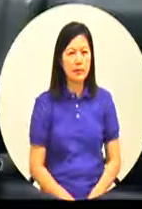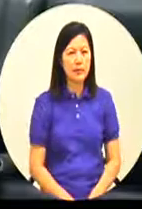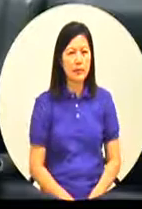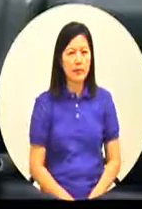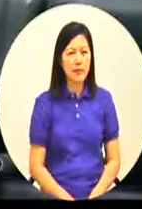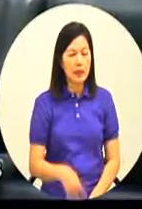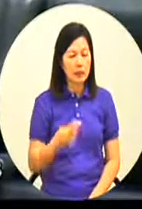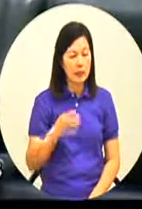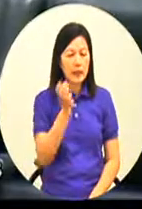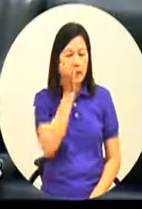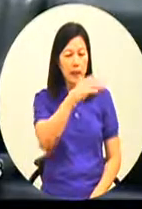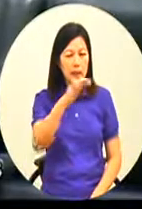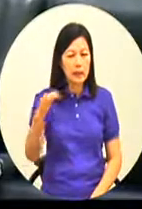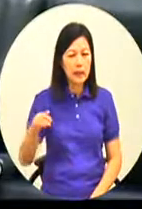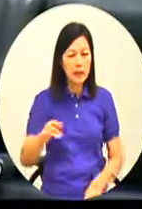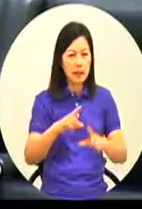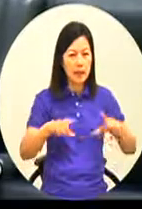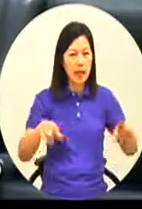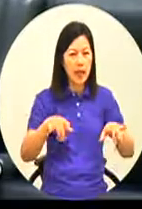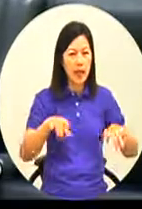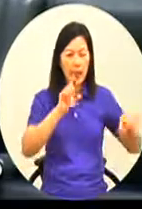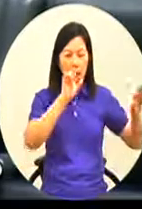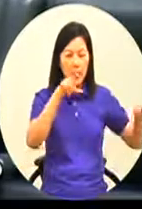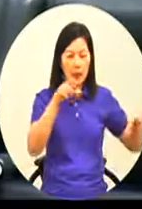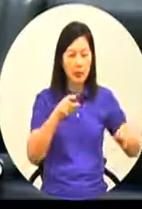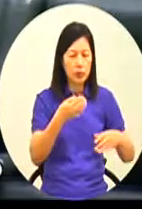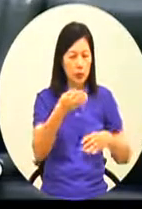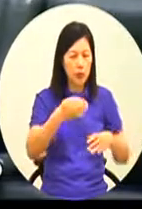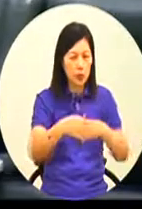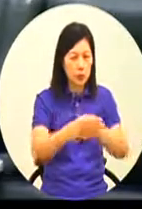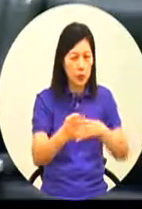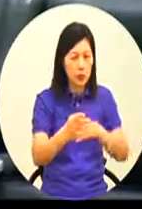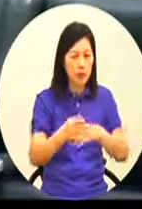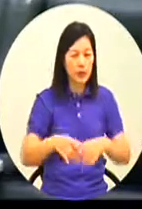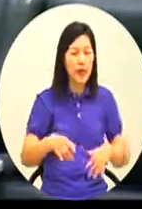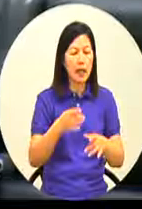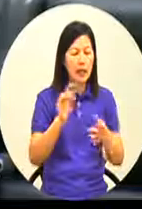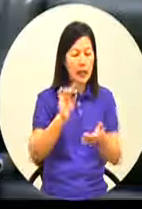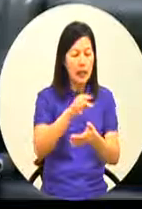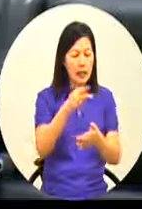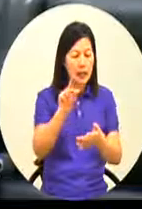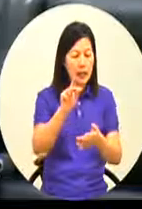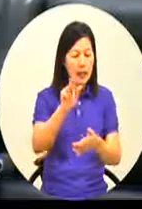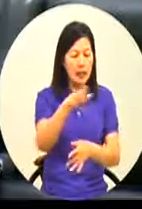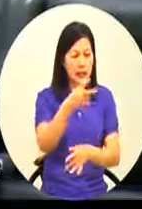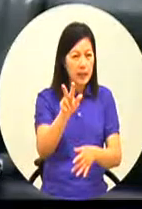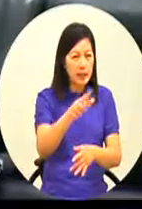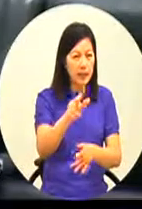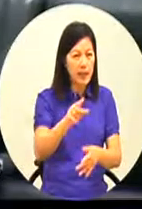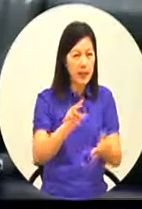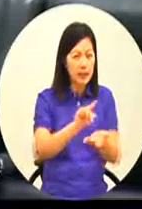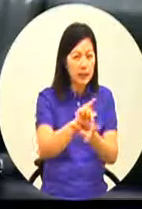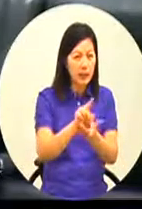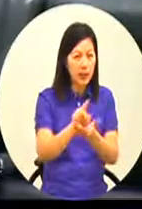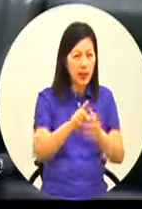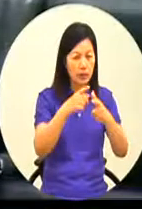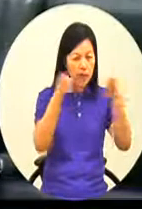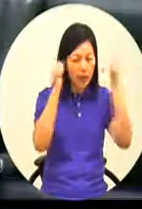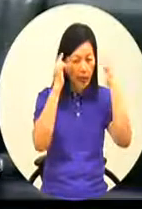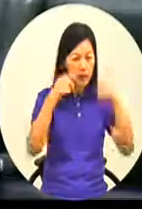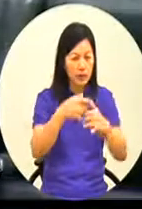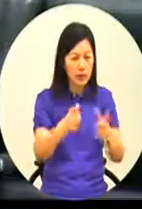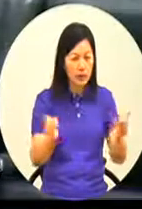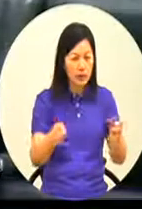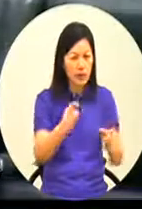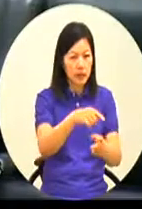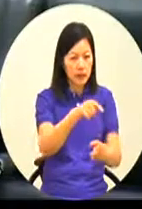们冈山大鹏九村的四地重划的进度，还有燕巢大学城这个部分的开发的进度。那以上两个